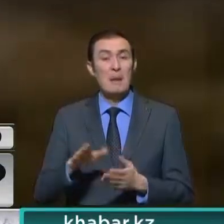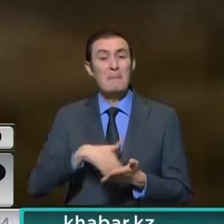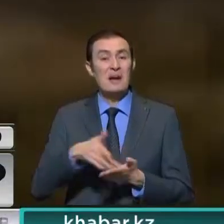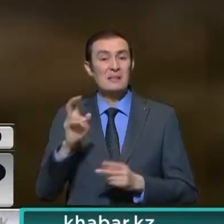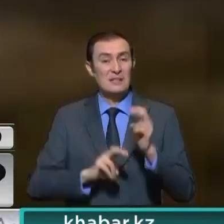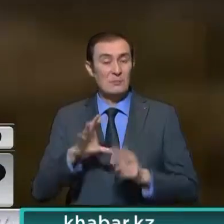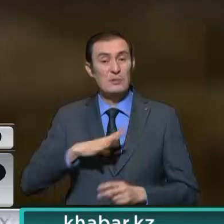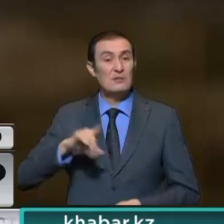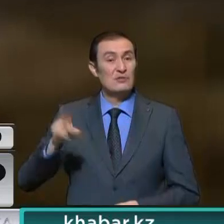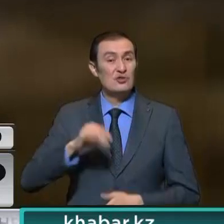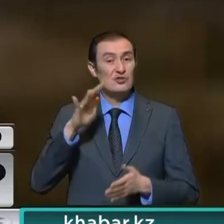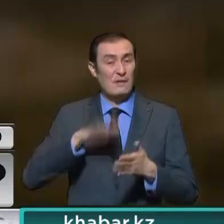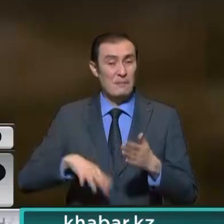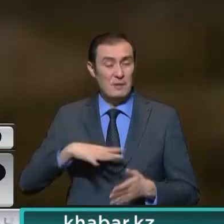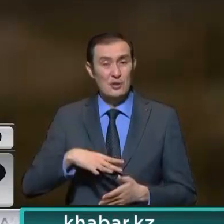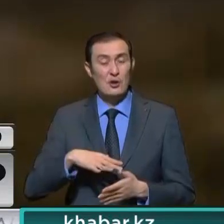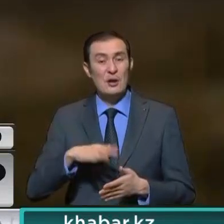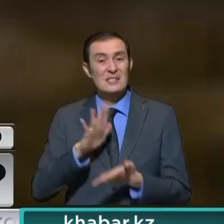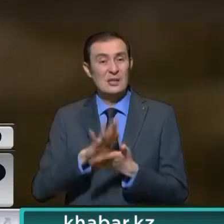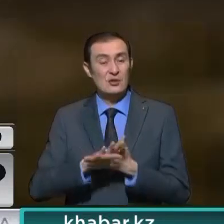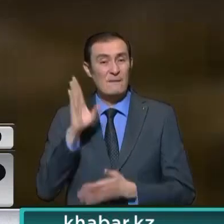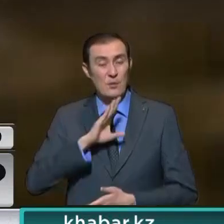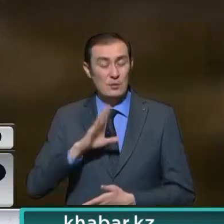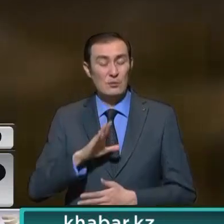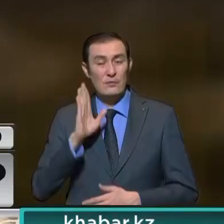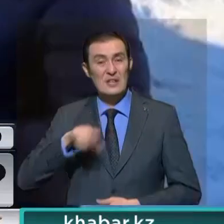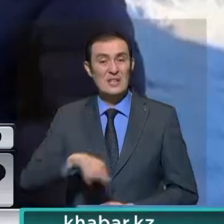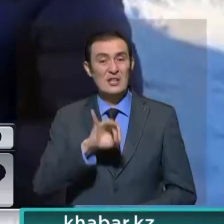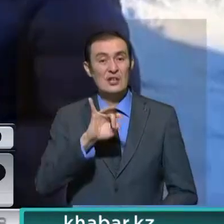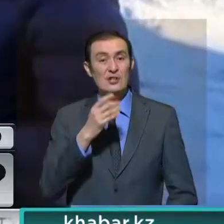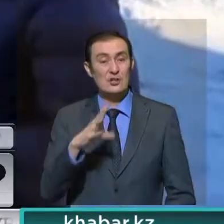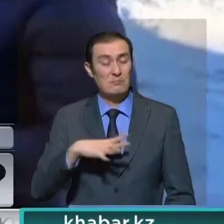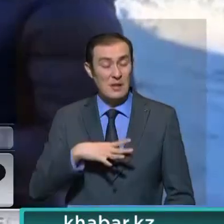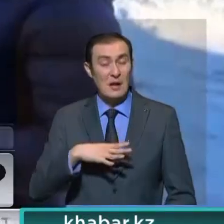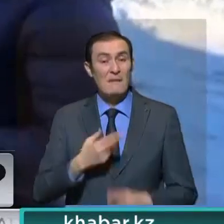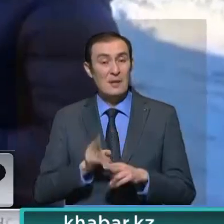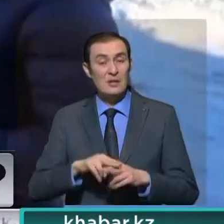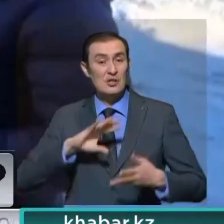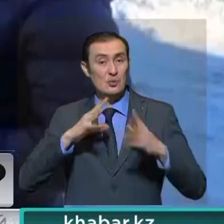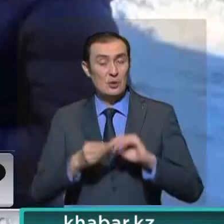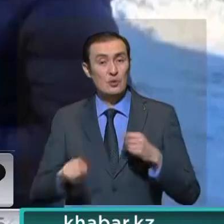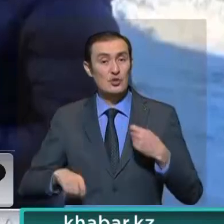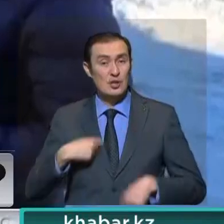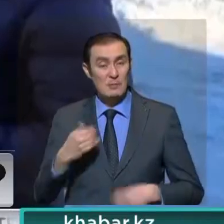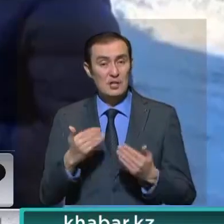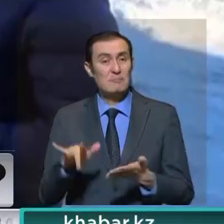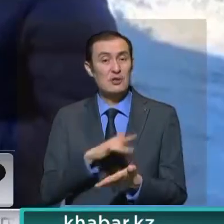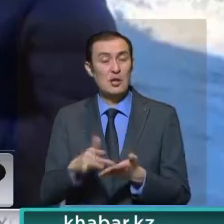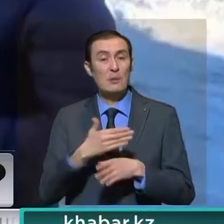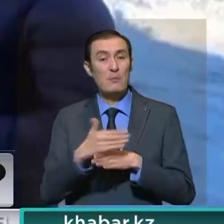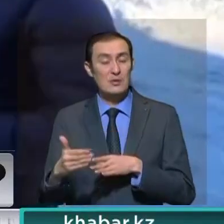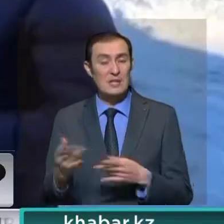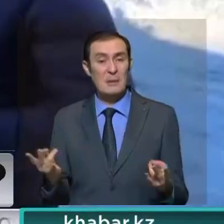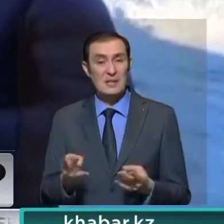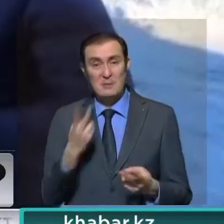маслозавод уже штрафовали ранее за слив неочищенных сточных вод в реку Иртыша в этом случае результаты экологического ущерба подсчитают после